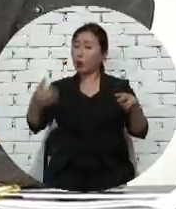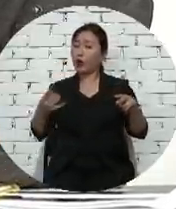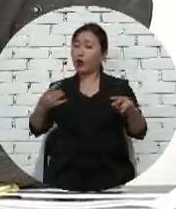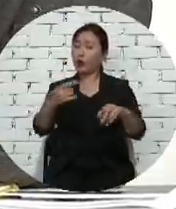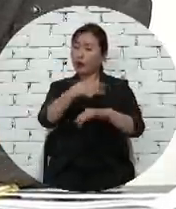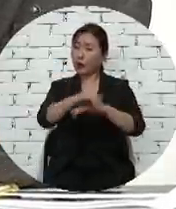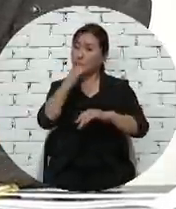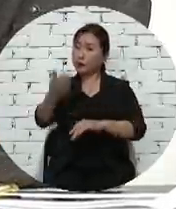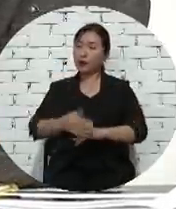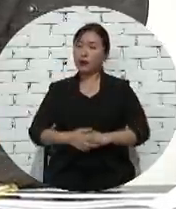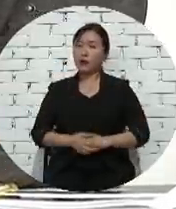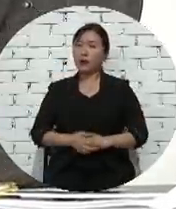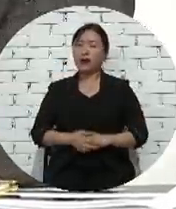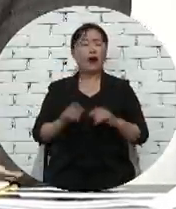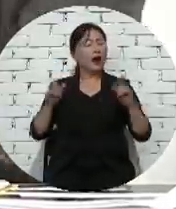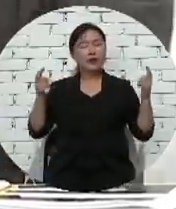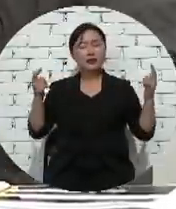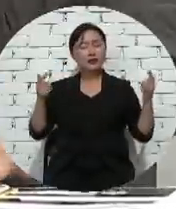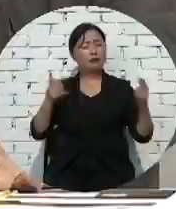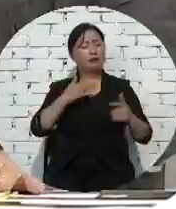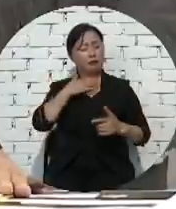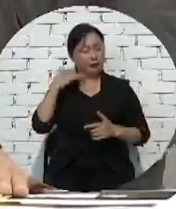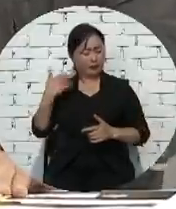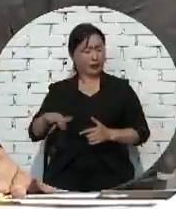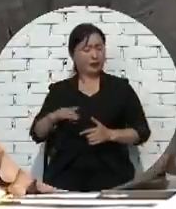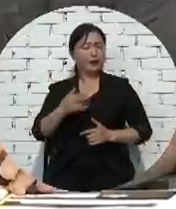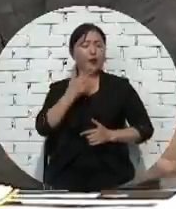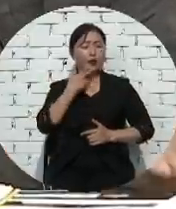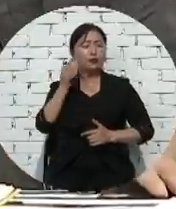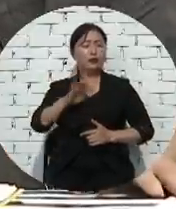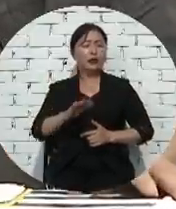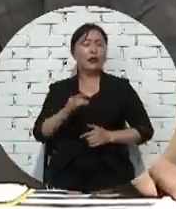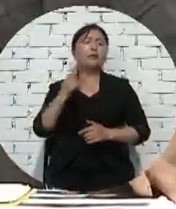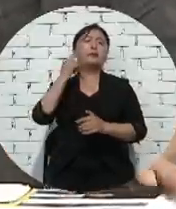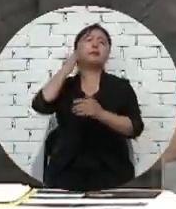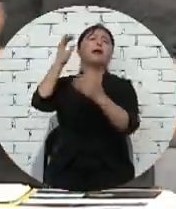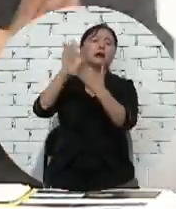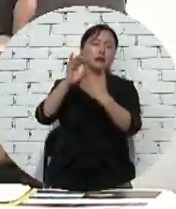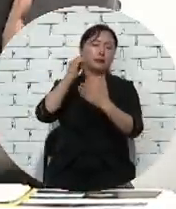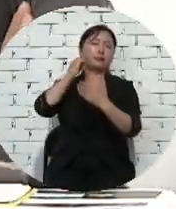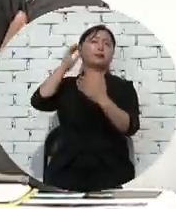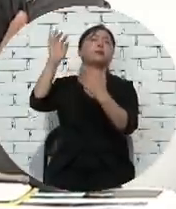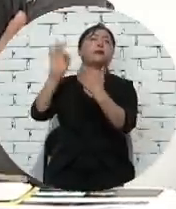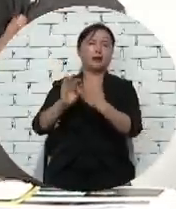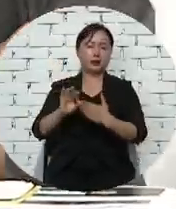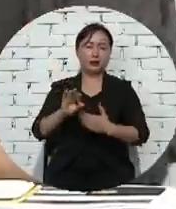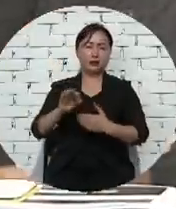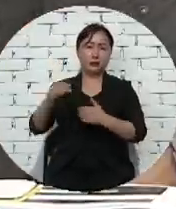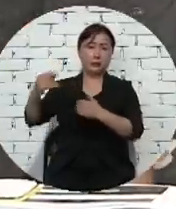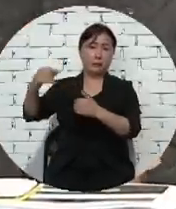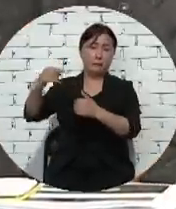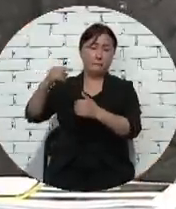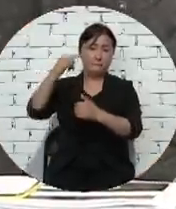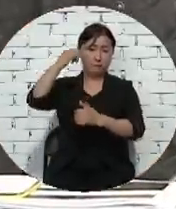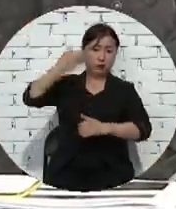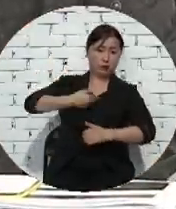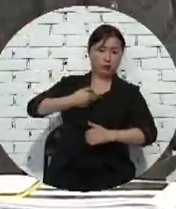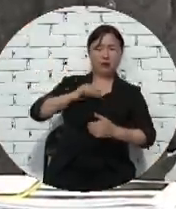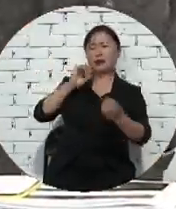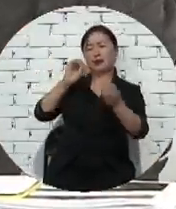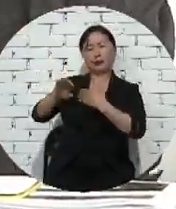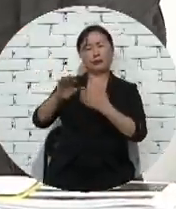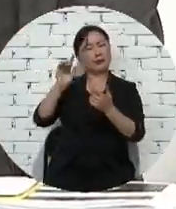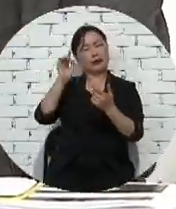사퇴하셔야 되지 않겠습니까? 안 했는데 그거를 가정적으로 해가지고 그런 답변 자체가 그거는 안 맞는